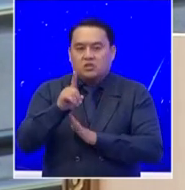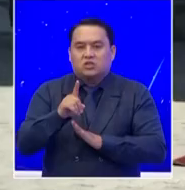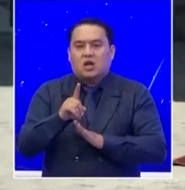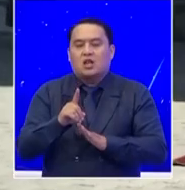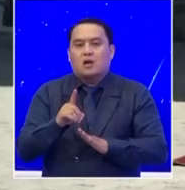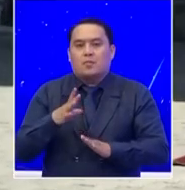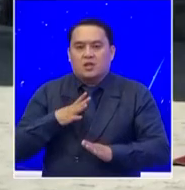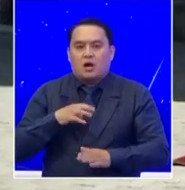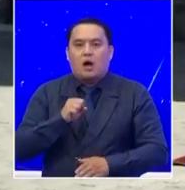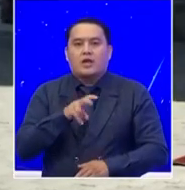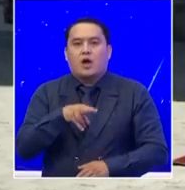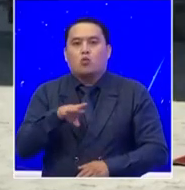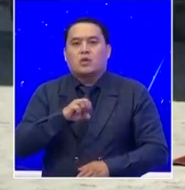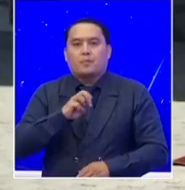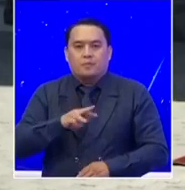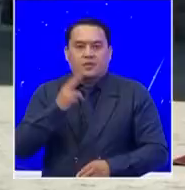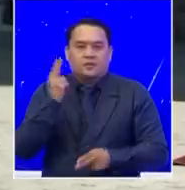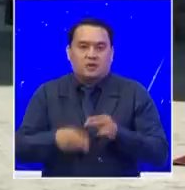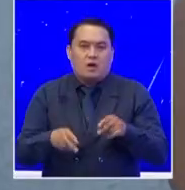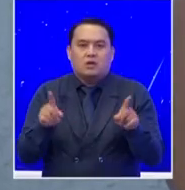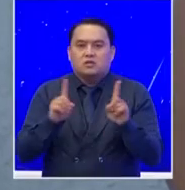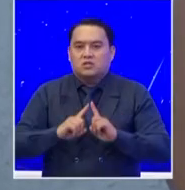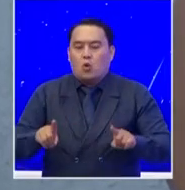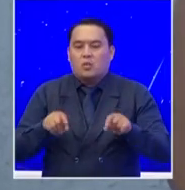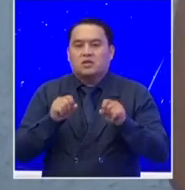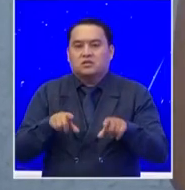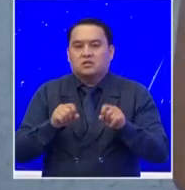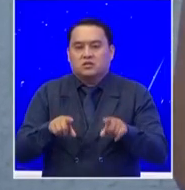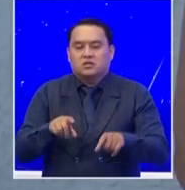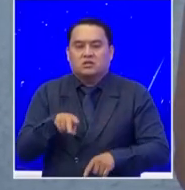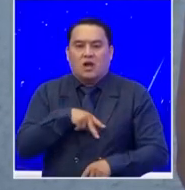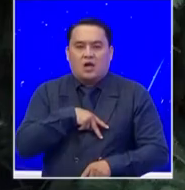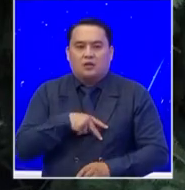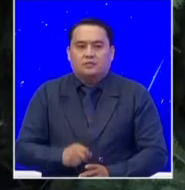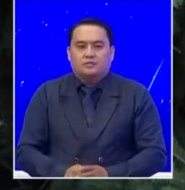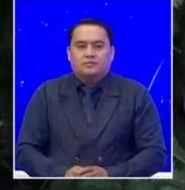положено. Аяулым закончила школу на знак особого отличия Алтын-Бельге.